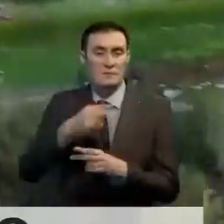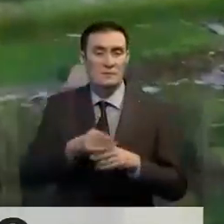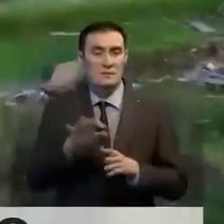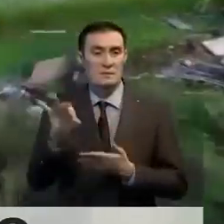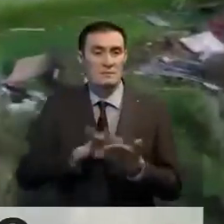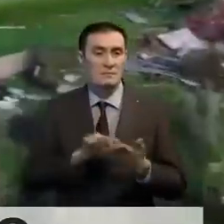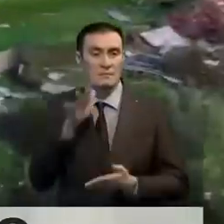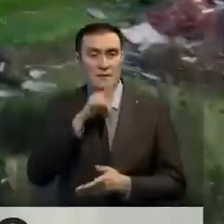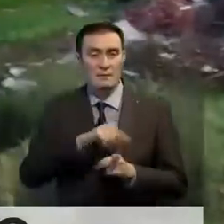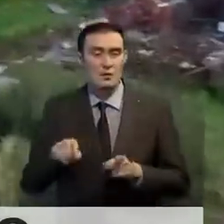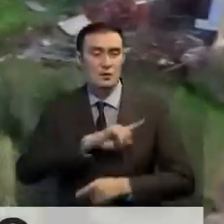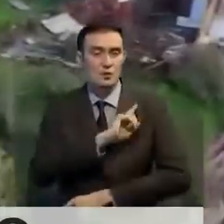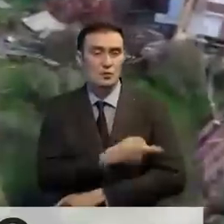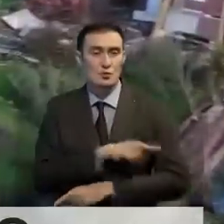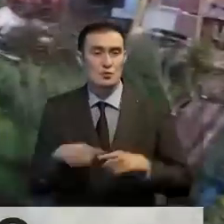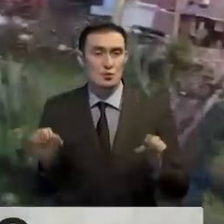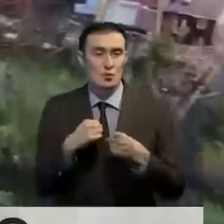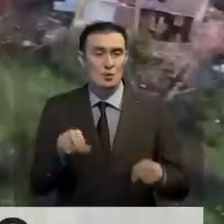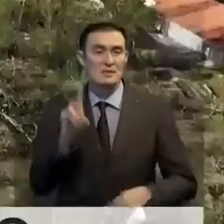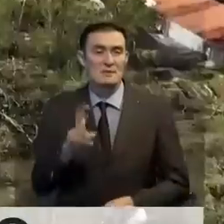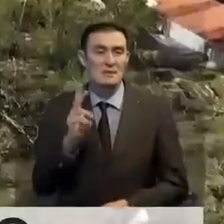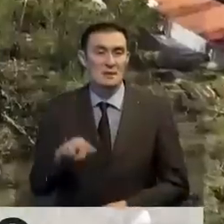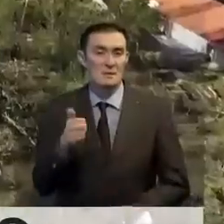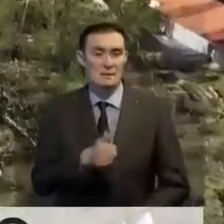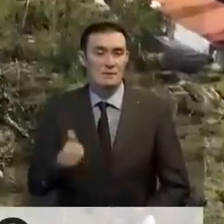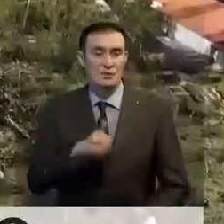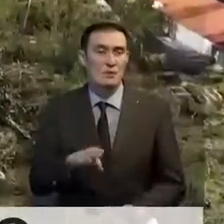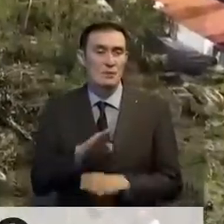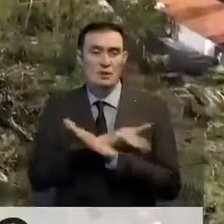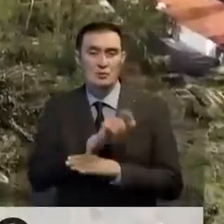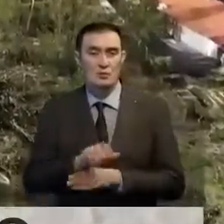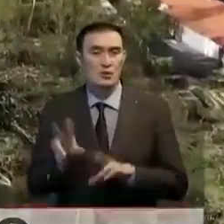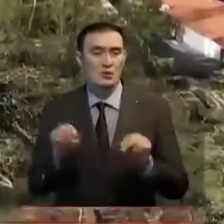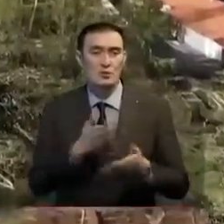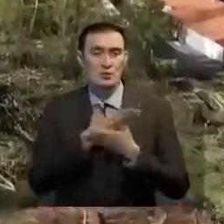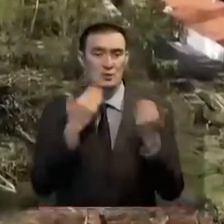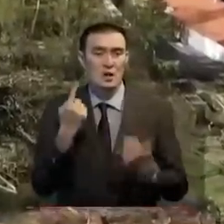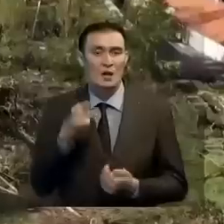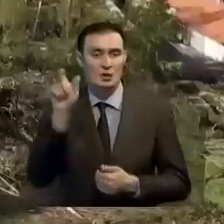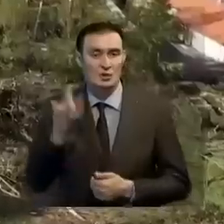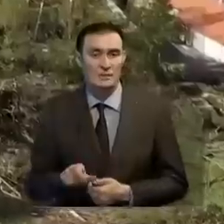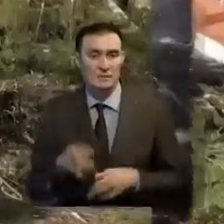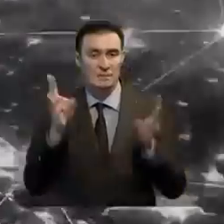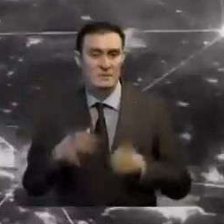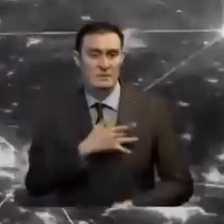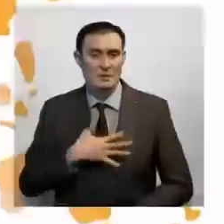считанные минуты. Скорость ветра превысила 200 км в час. Погибших нет. Один человек пострадал.